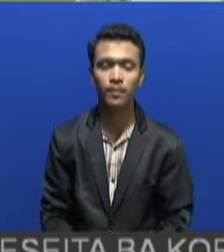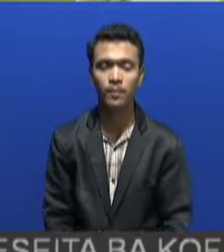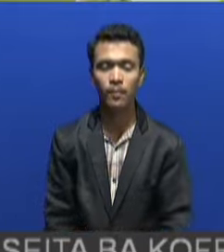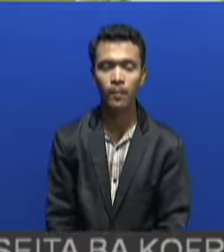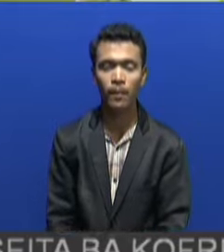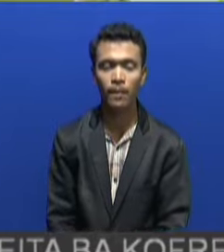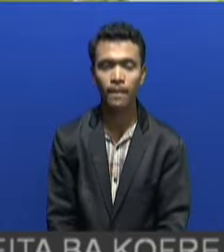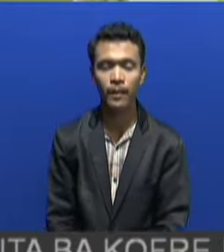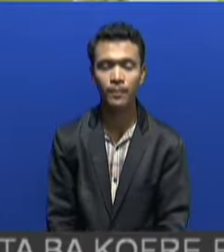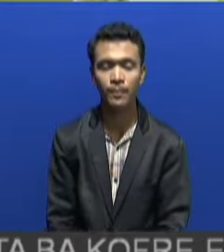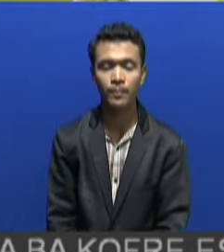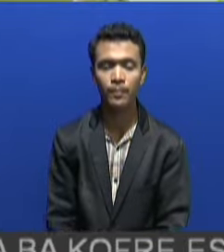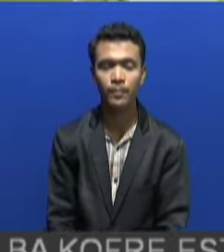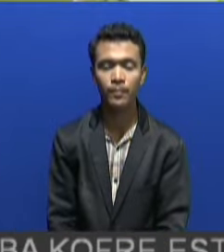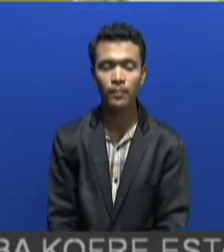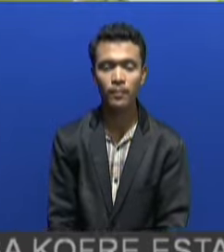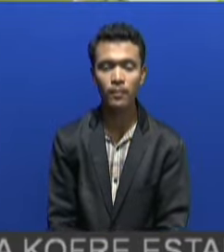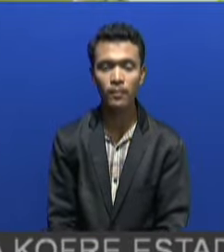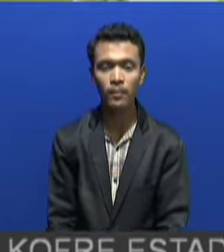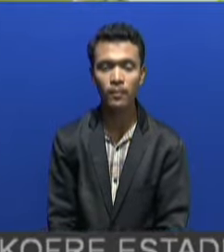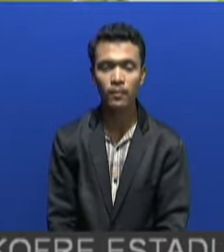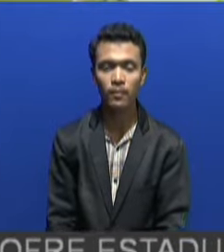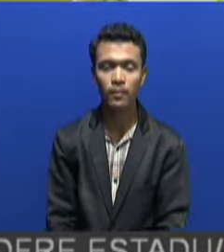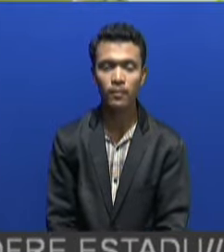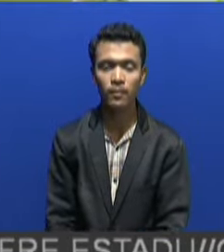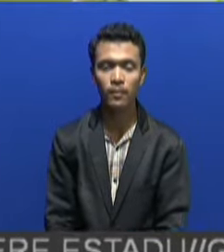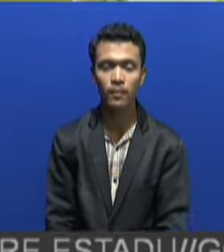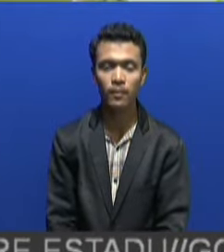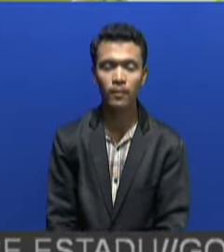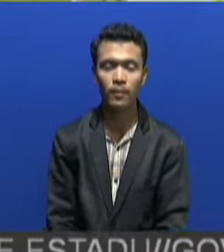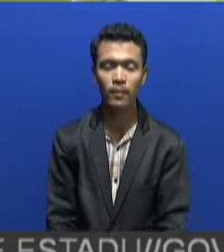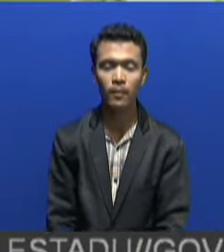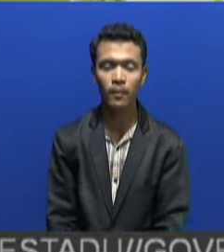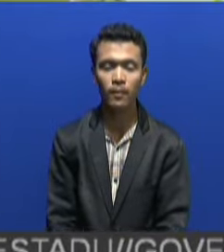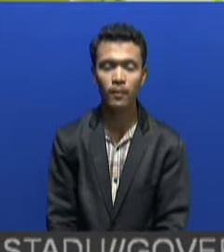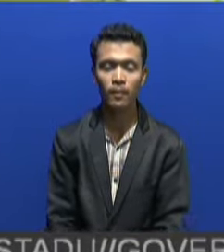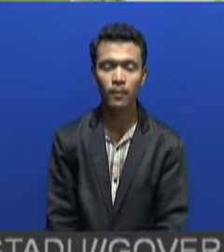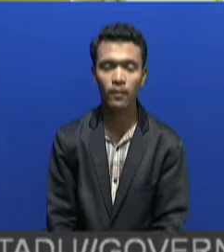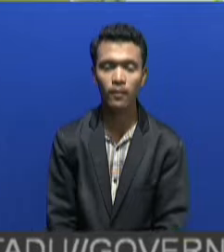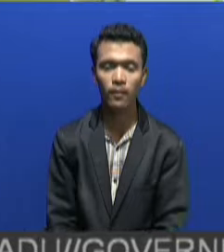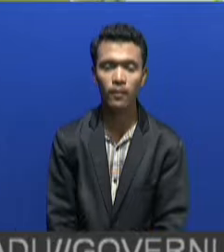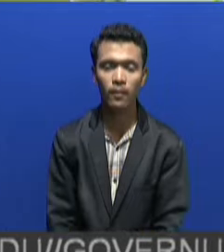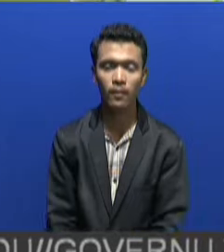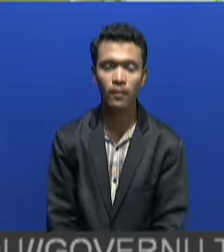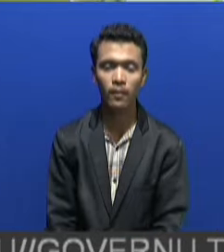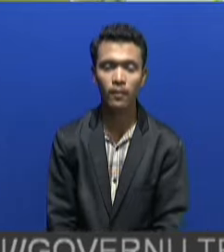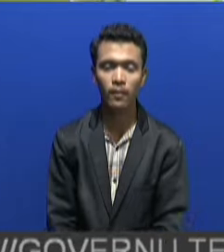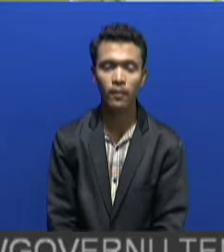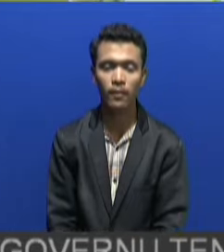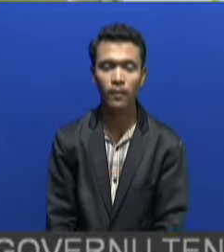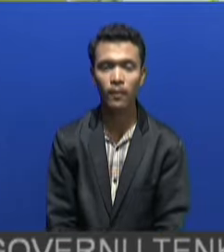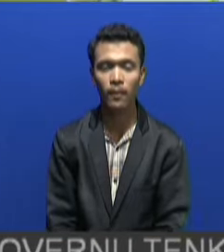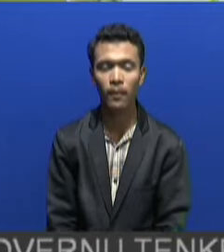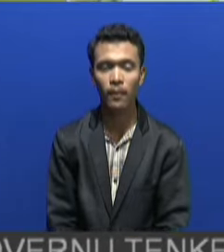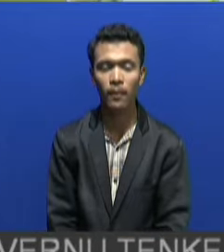tula husi fatine dene hodi ba soe ya fatine be maka destinação ba soe foer nien ya vintis no telespectadores radio televisão Timor Leste dan